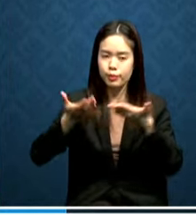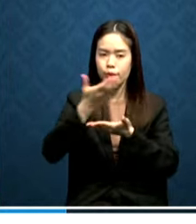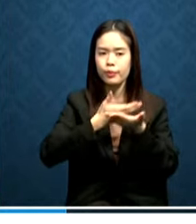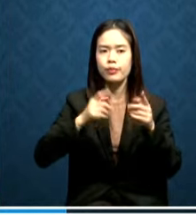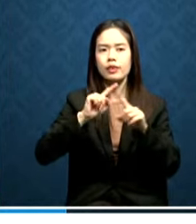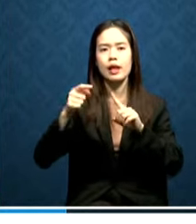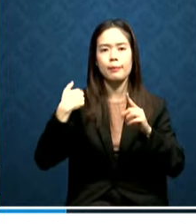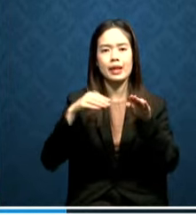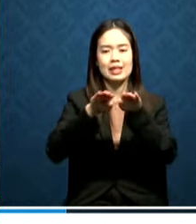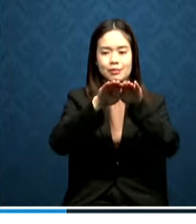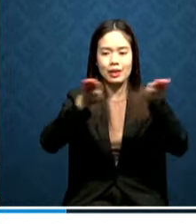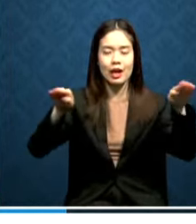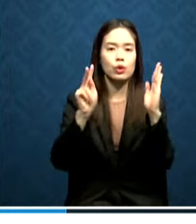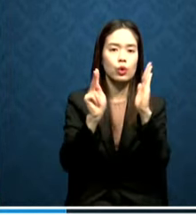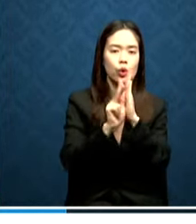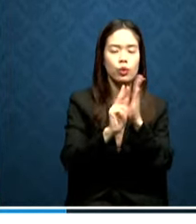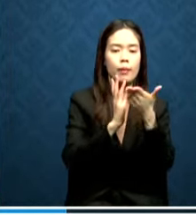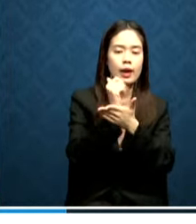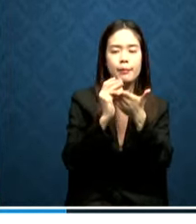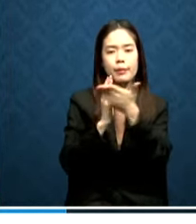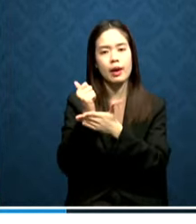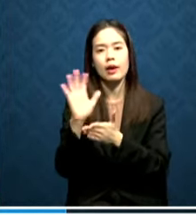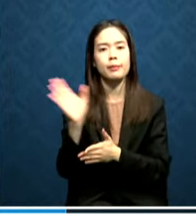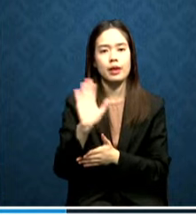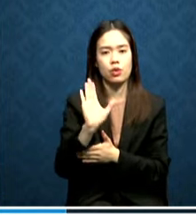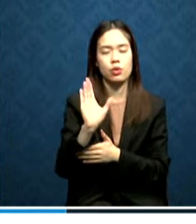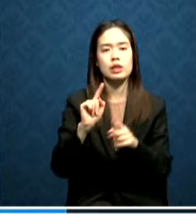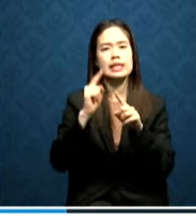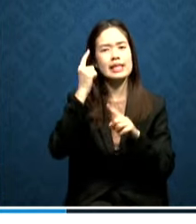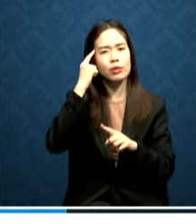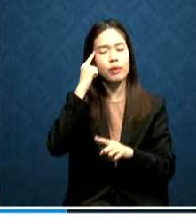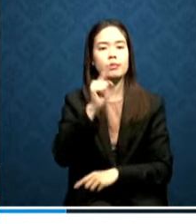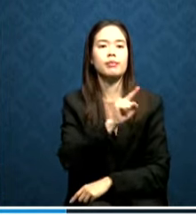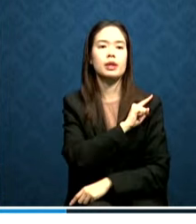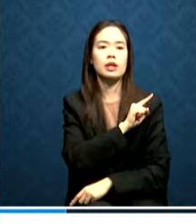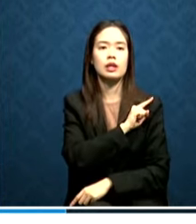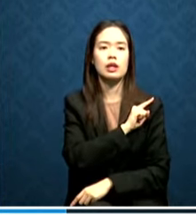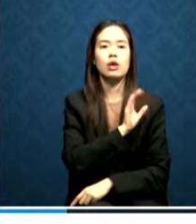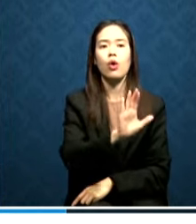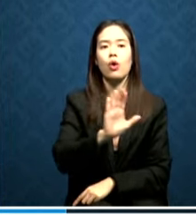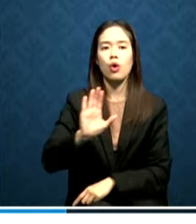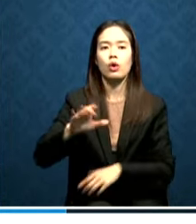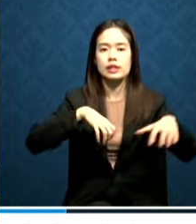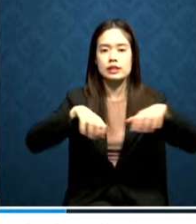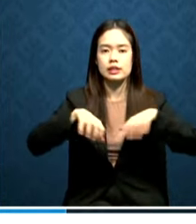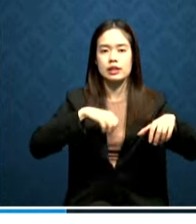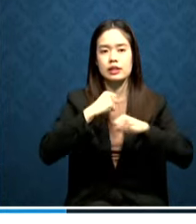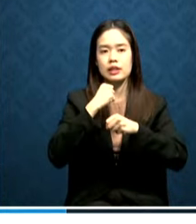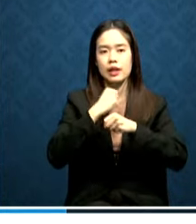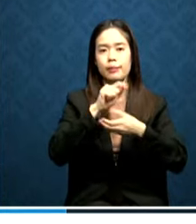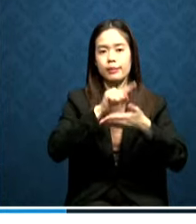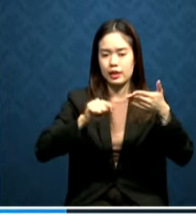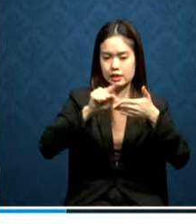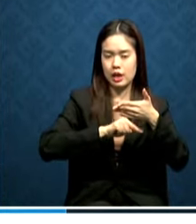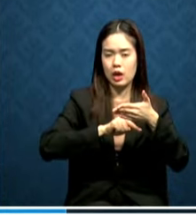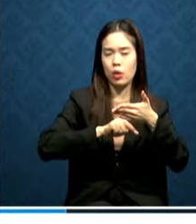งื่อนไขของการผ่านไม่ผ่านมติมันเป็นหน้าที่ของผู้จัดทำประชามติที่จะต้องสร้าง